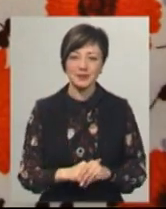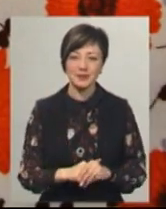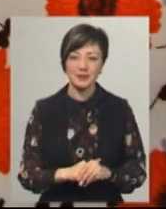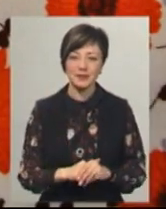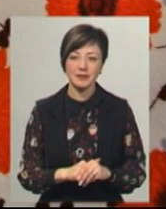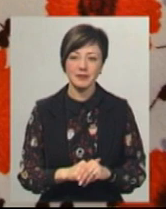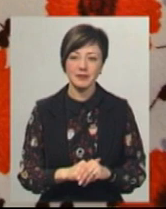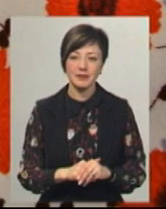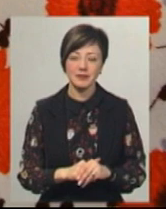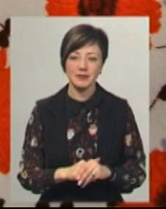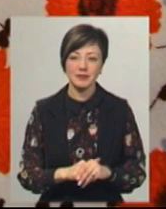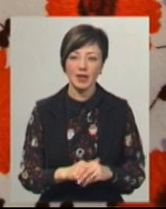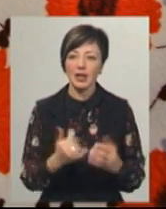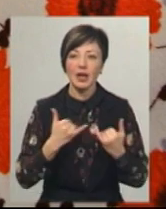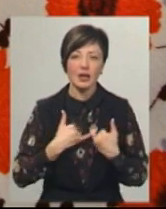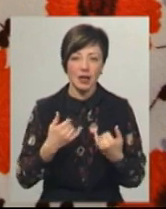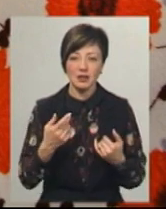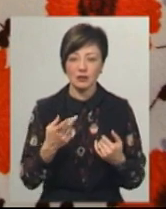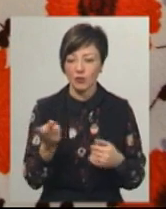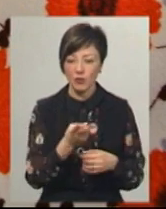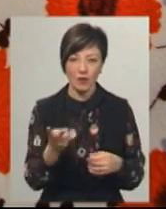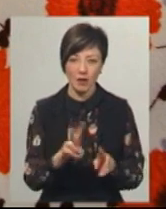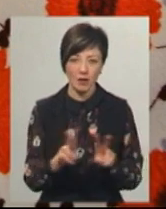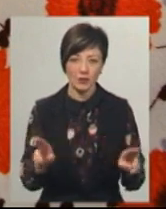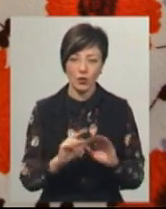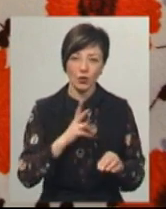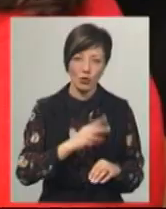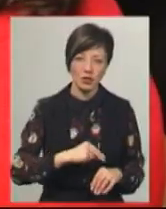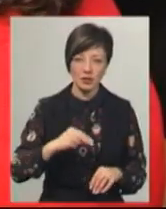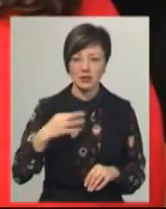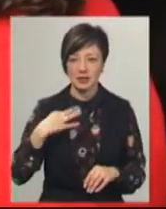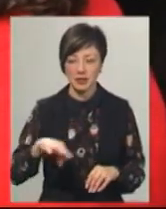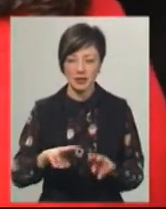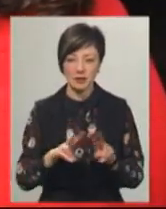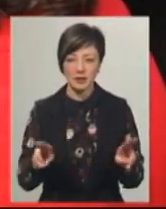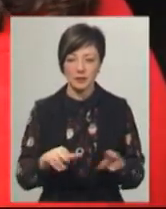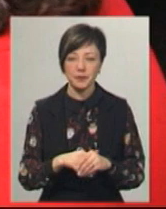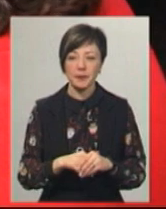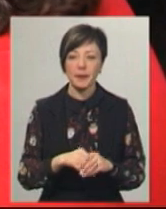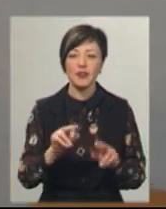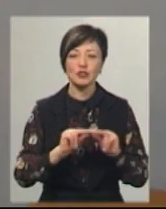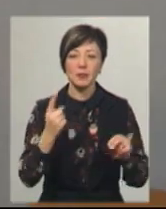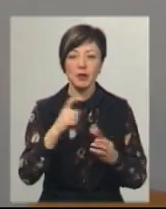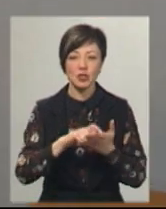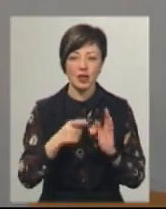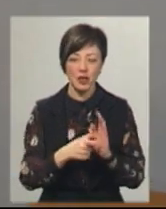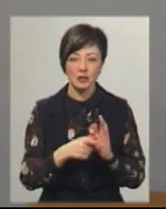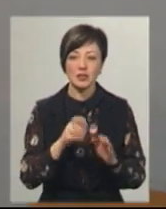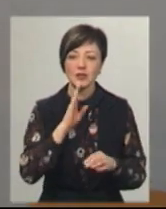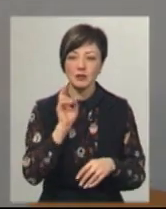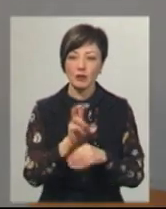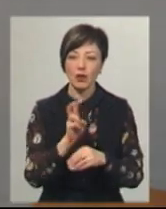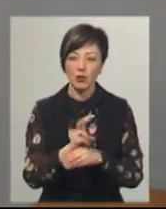І для нас обидвоє діток однакові, що донечка, що хлопчик. Романія Янкевич – вчителька першого класу. До Ангеліни